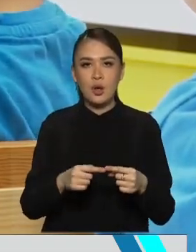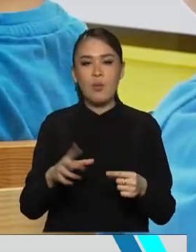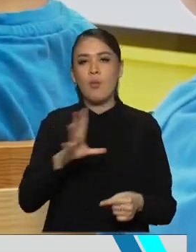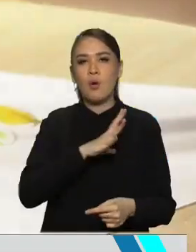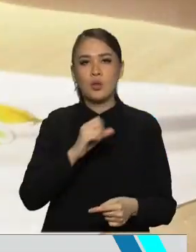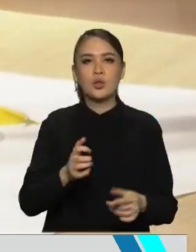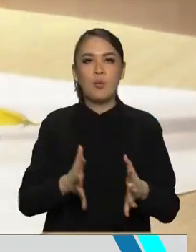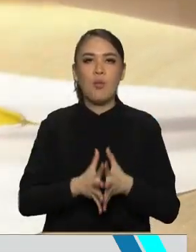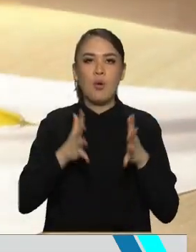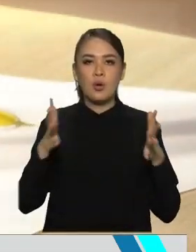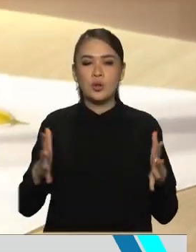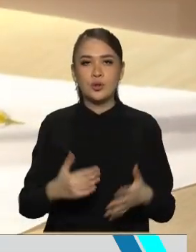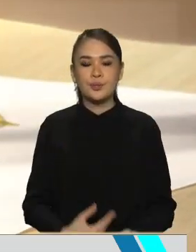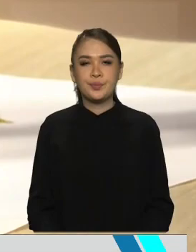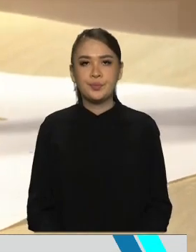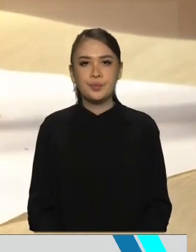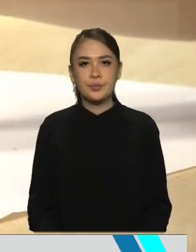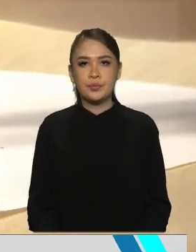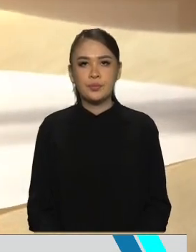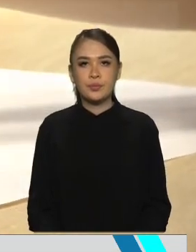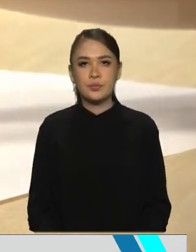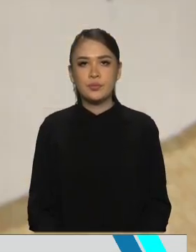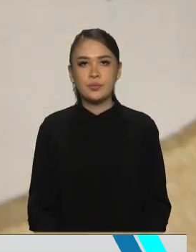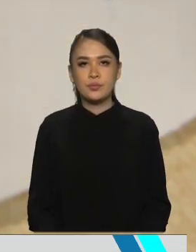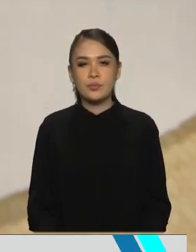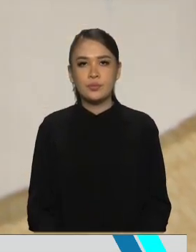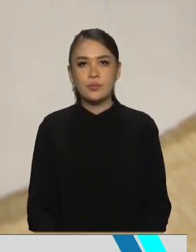может быть в разы выше.